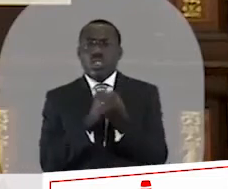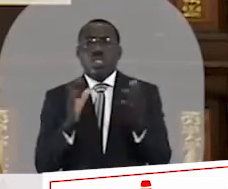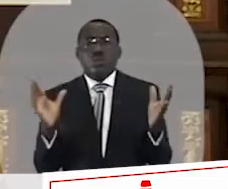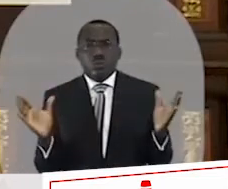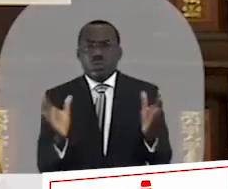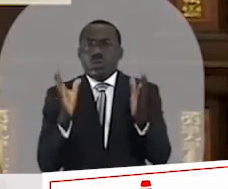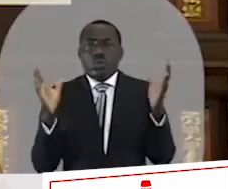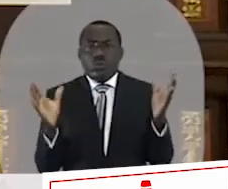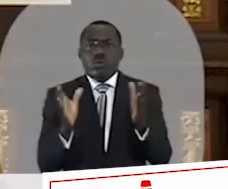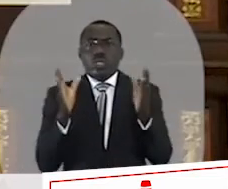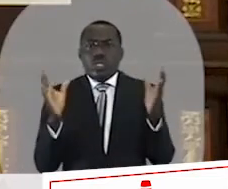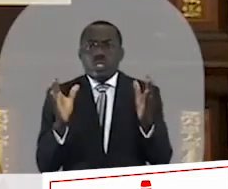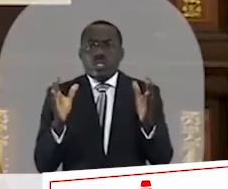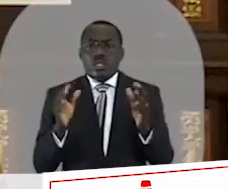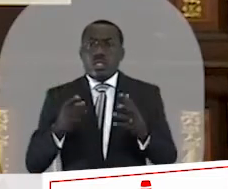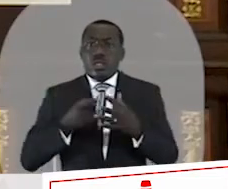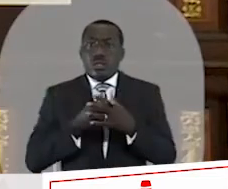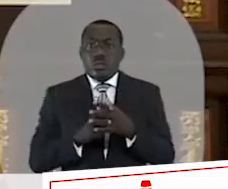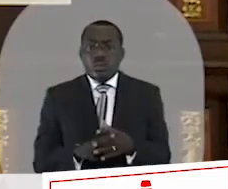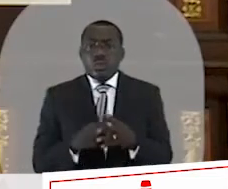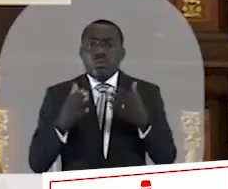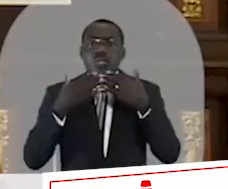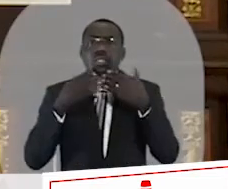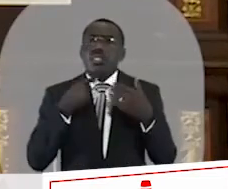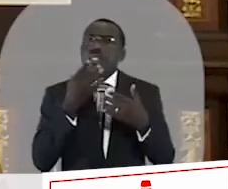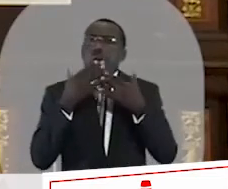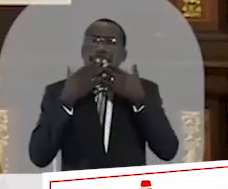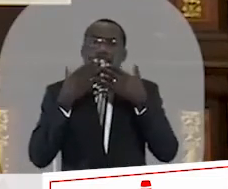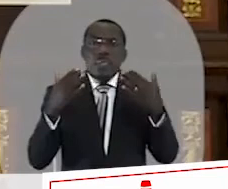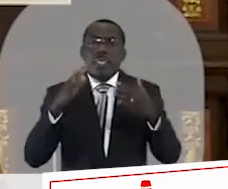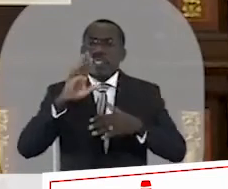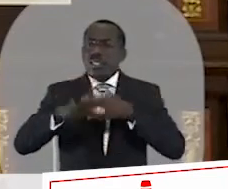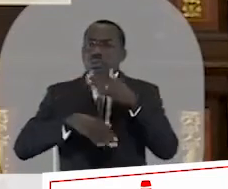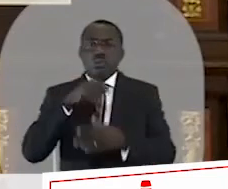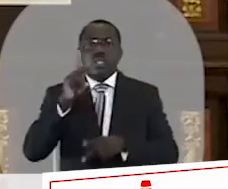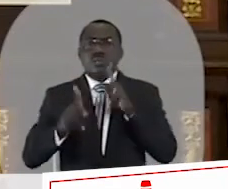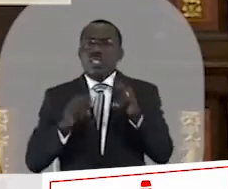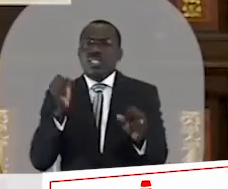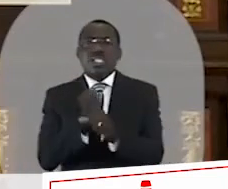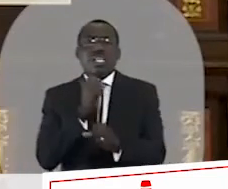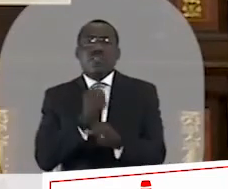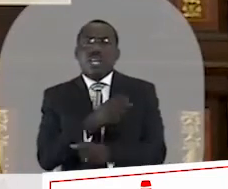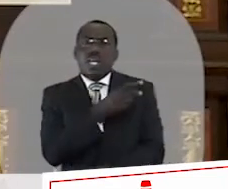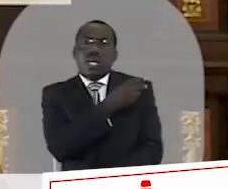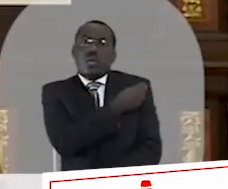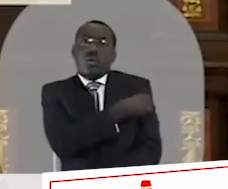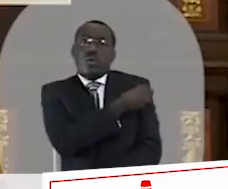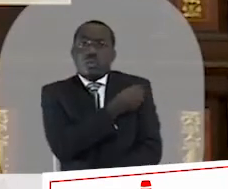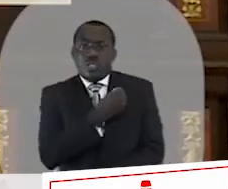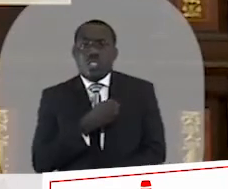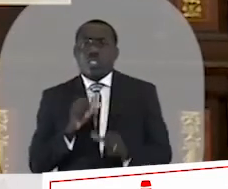invite à se faire vacciner de s'en méfier pour privilégier la raison la science et la médecine